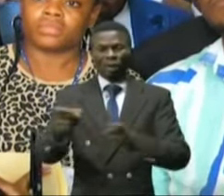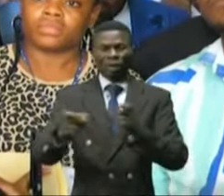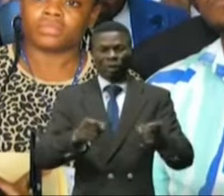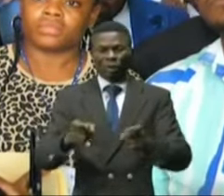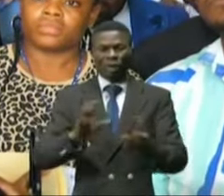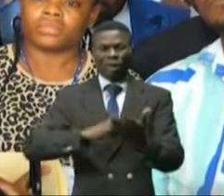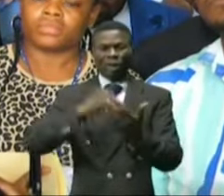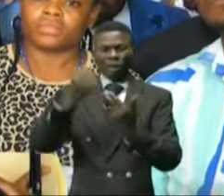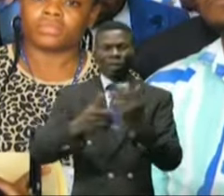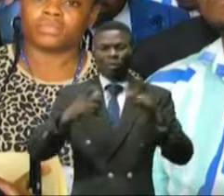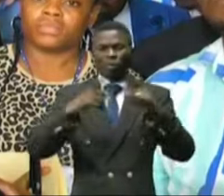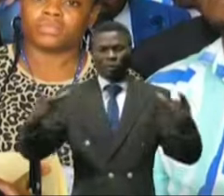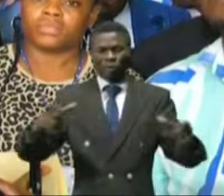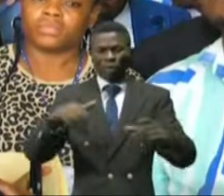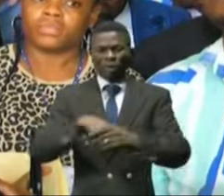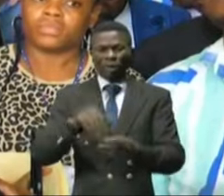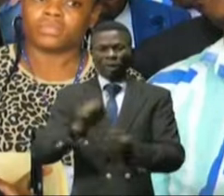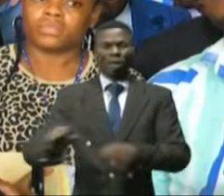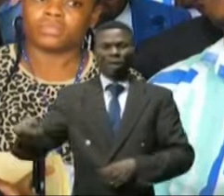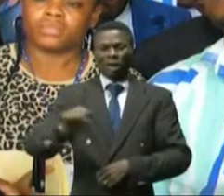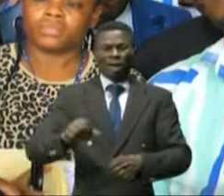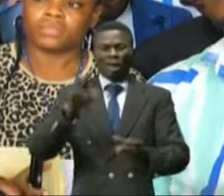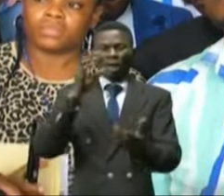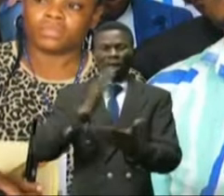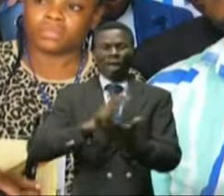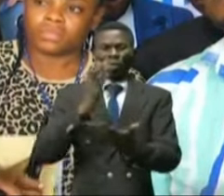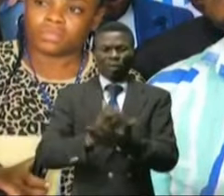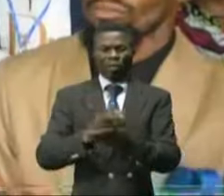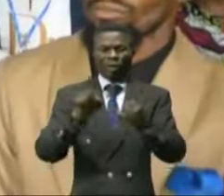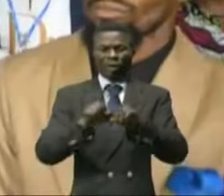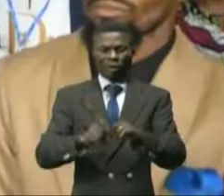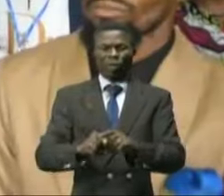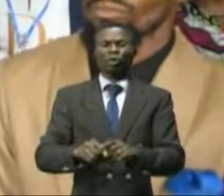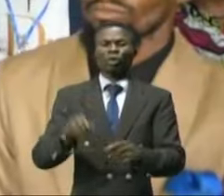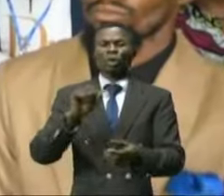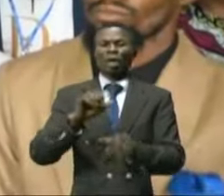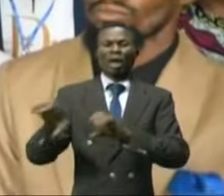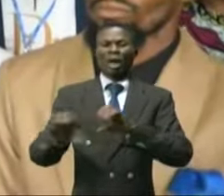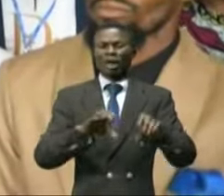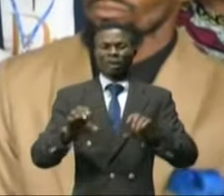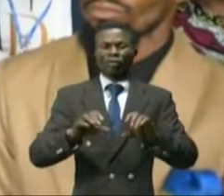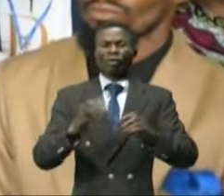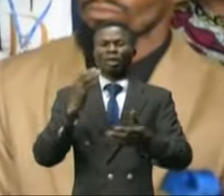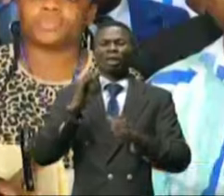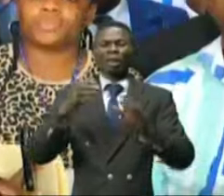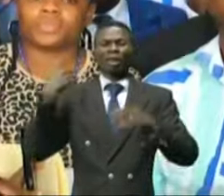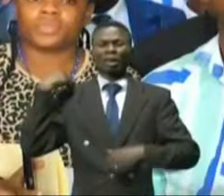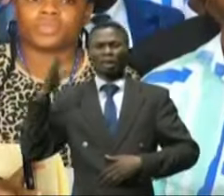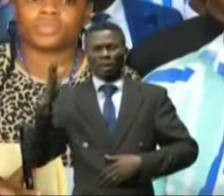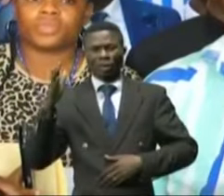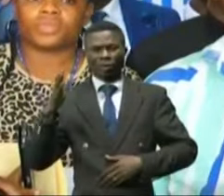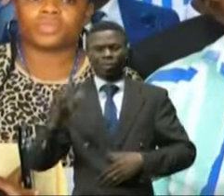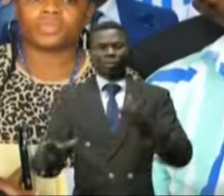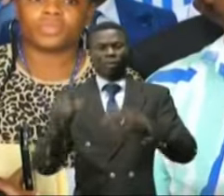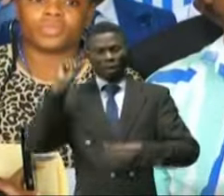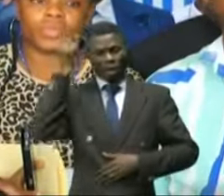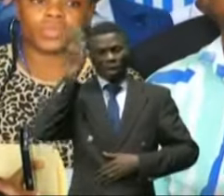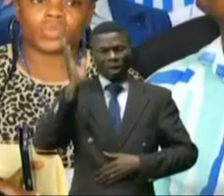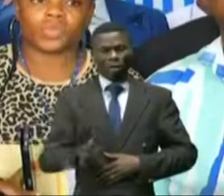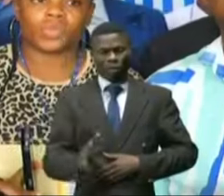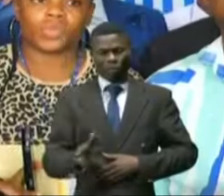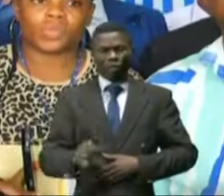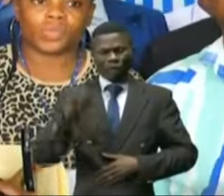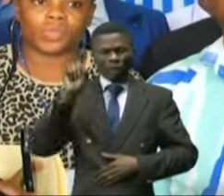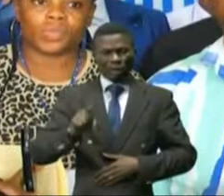grands projets dans le secteur privé autant que dans le secteur public. Les gouverneurs et leurs vice doivent justifier avoir vécu dans la province